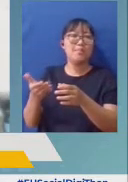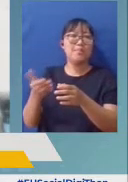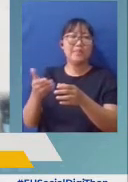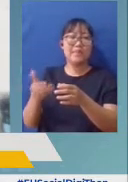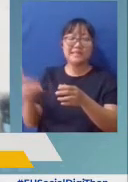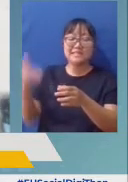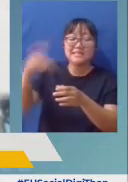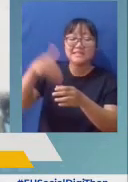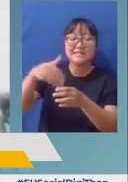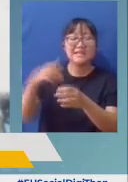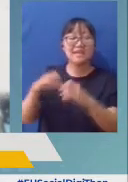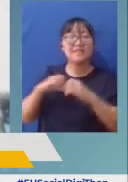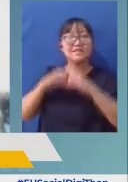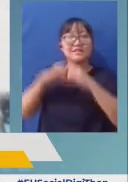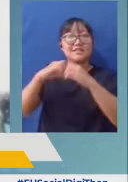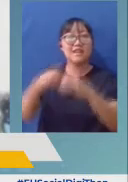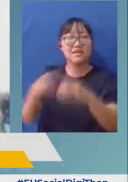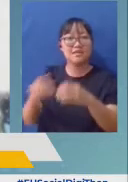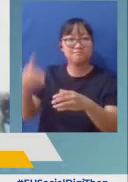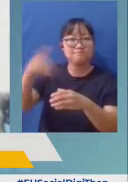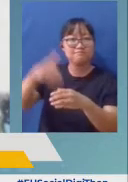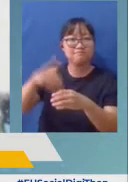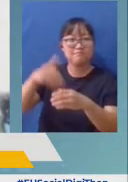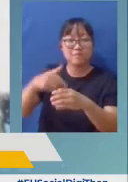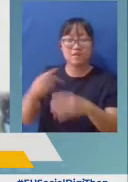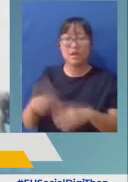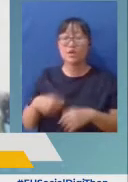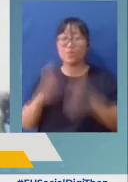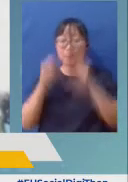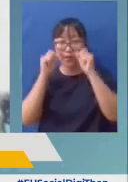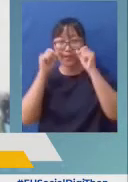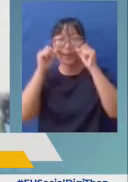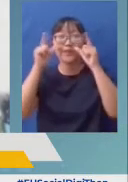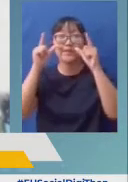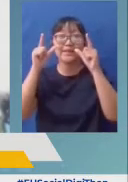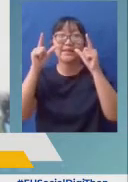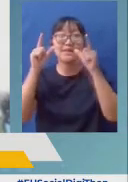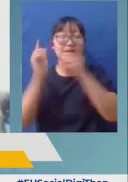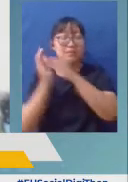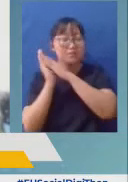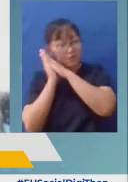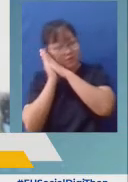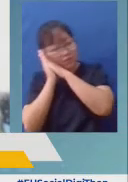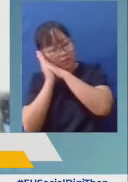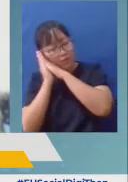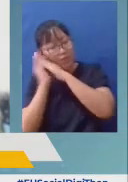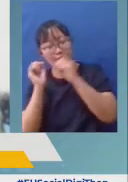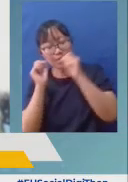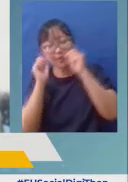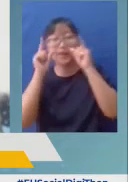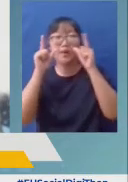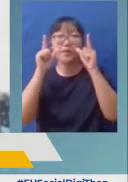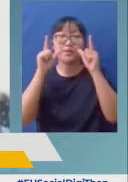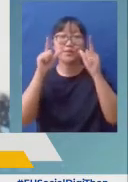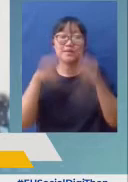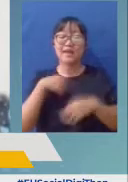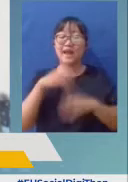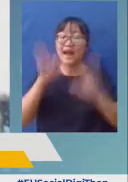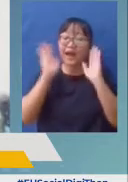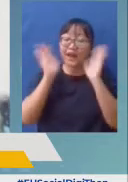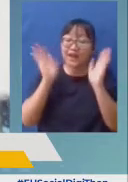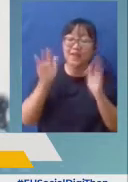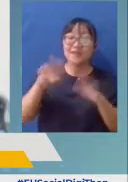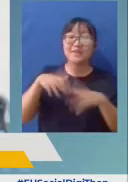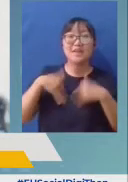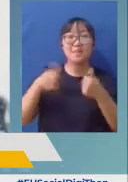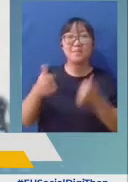cinta. Dari mulai dia bangun tidur, apa yang kita katakan pada dia, nak, good morning, selamat pagi, I love you, dan